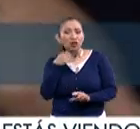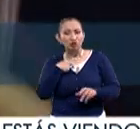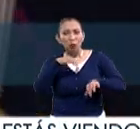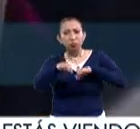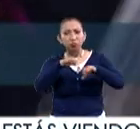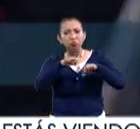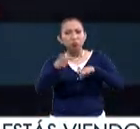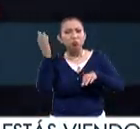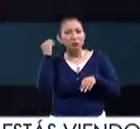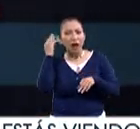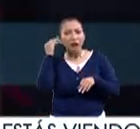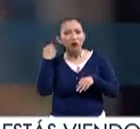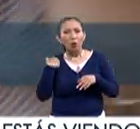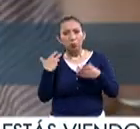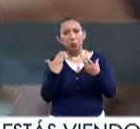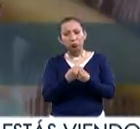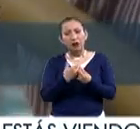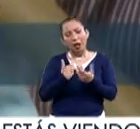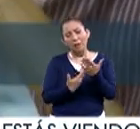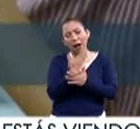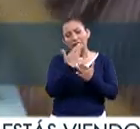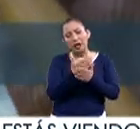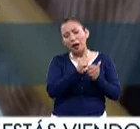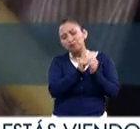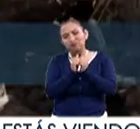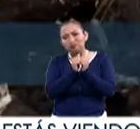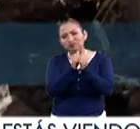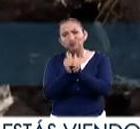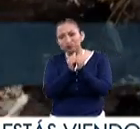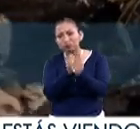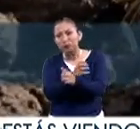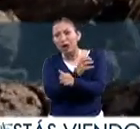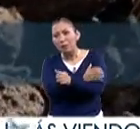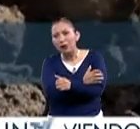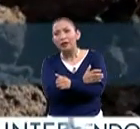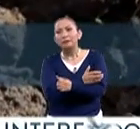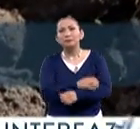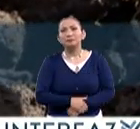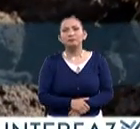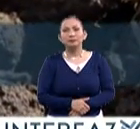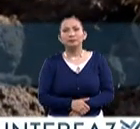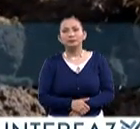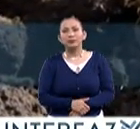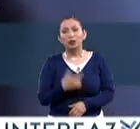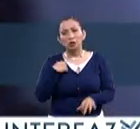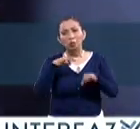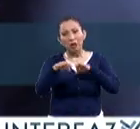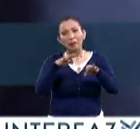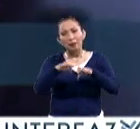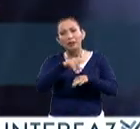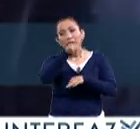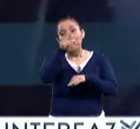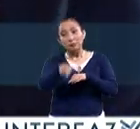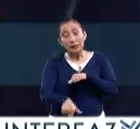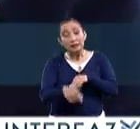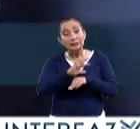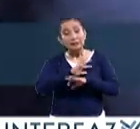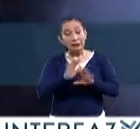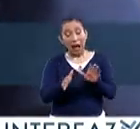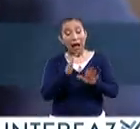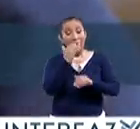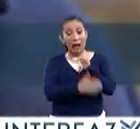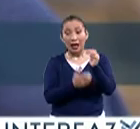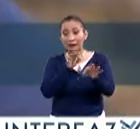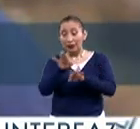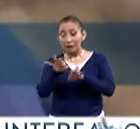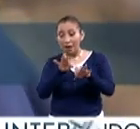ในการต่อมื้อนี้เจ้าที่ผ่านมาเฮ็ดเวียกเขาก็เอาไปน้ำอยู่กันเขาก็ฟังมีเวลาเขาก็ฟังเอาไปมีเวียกเฮ็ดเวียกเขาก็มาเปิด